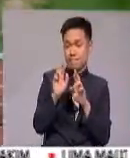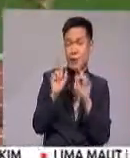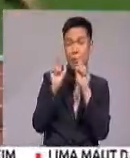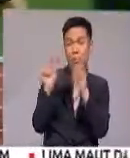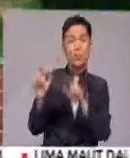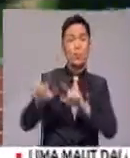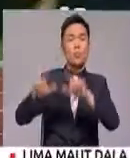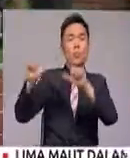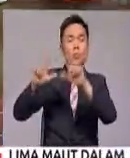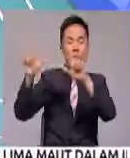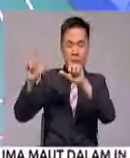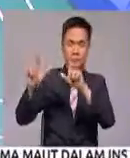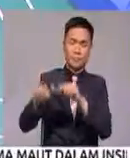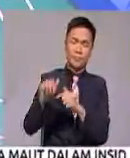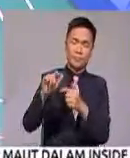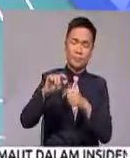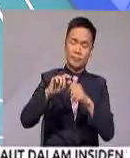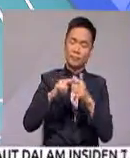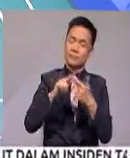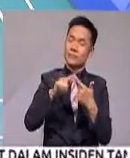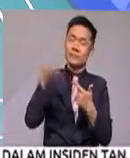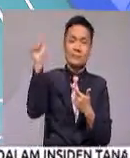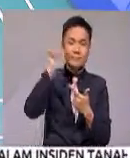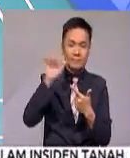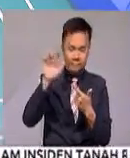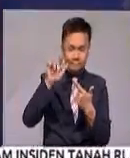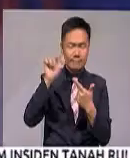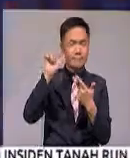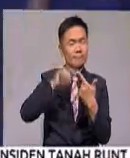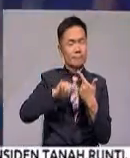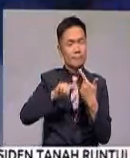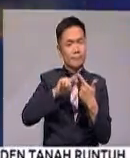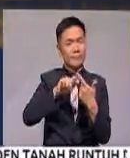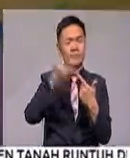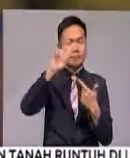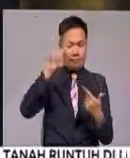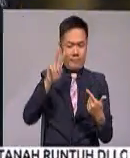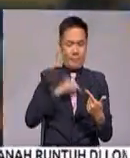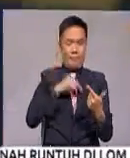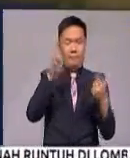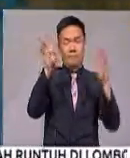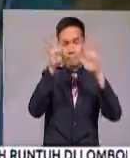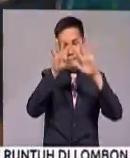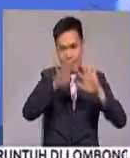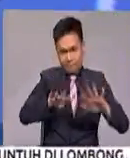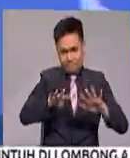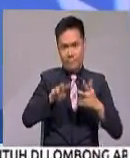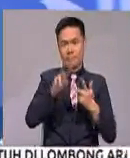Tokyo, Sukan Asia 2022 dan Sukan SEA Vietnam 2021.